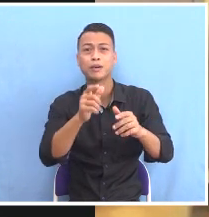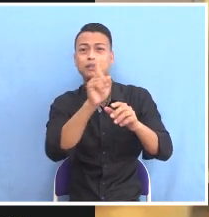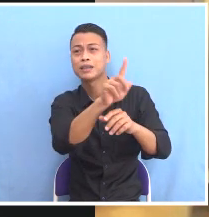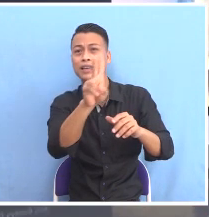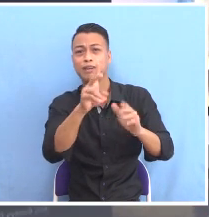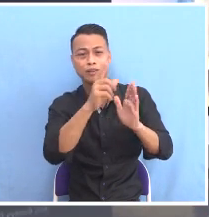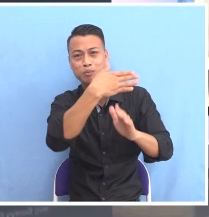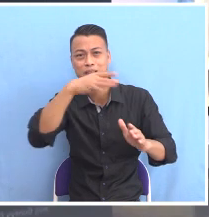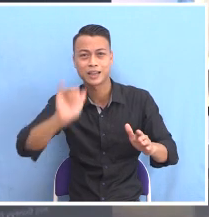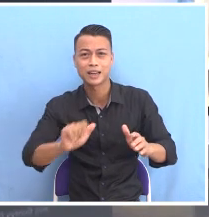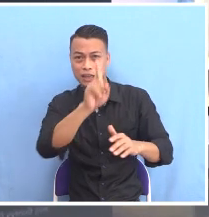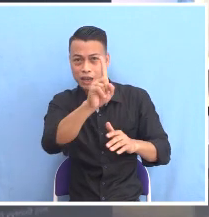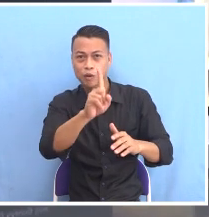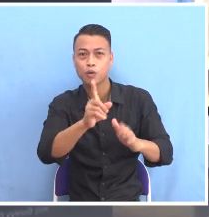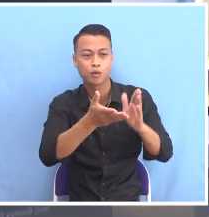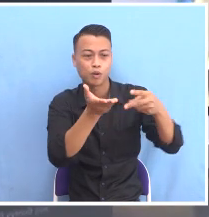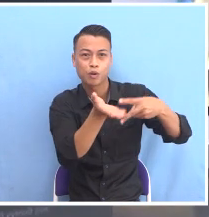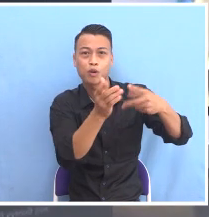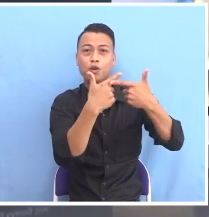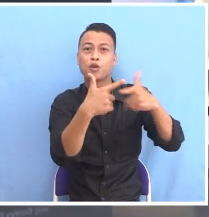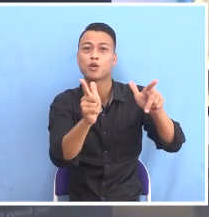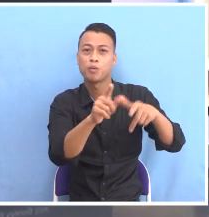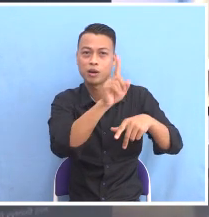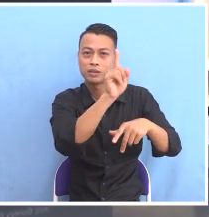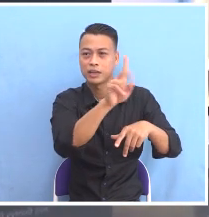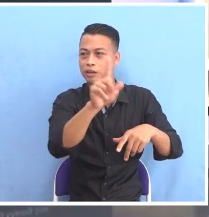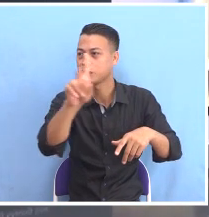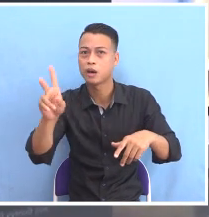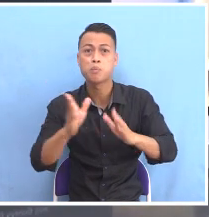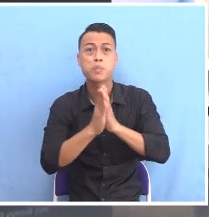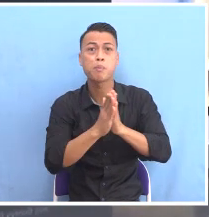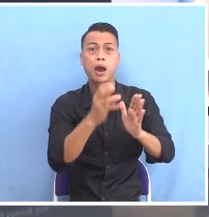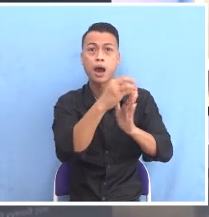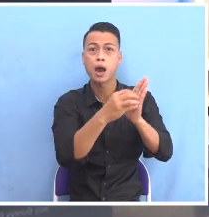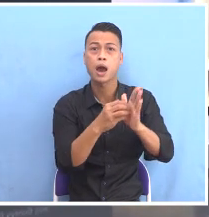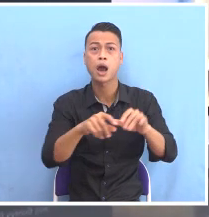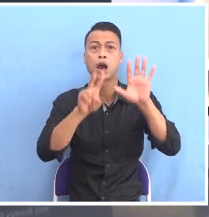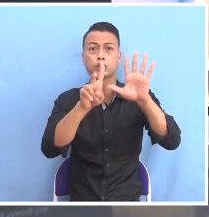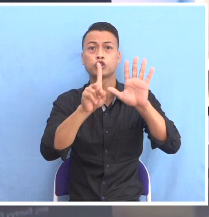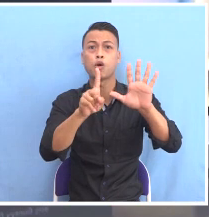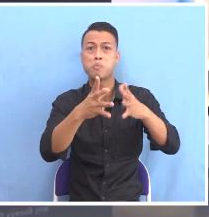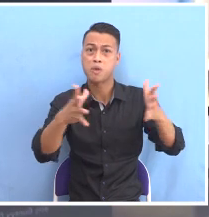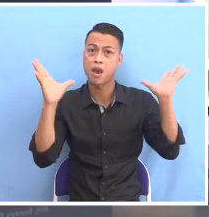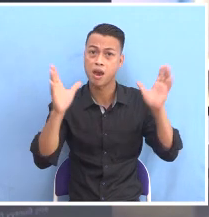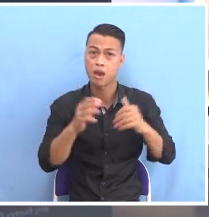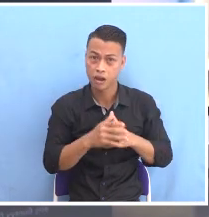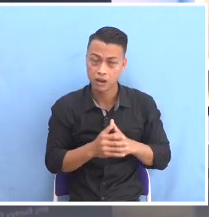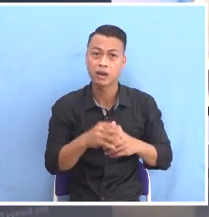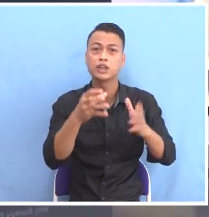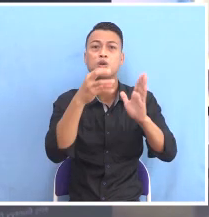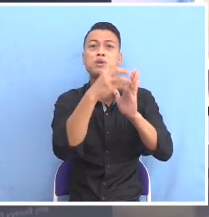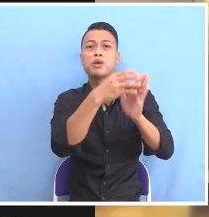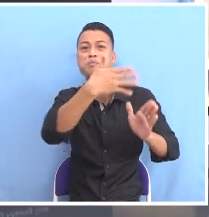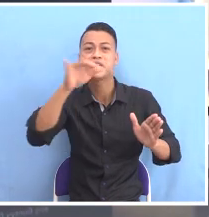84နေရာရှိပြီတိုင်းရင်းသားတွေက9နေရာစီပဲရတယ်ဆိုတဲ့အမြင်မျိုးလေးရှိတယ်ဒီအခြေခံမှာကျွန်တော်တို့က10ပြည်နယ်တို့12ပြည်နယ်တို့တောင်း